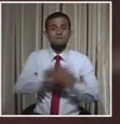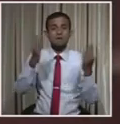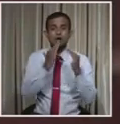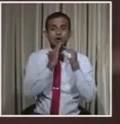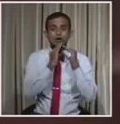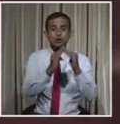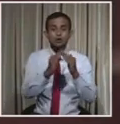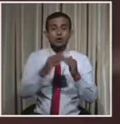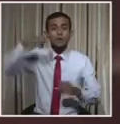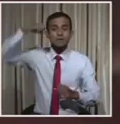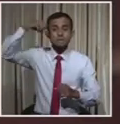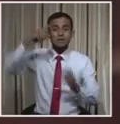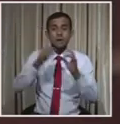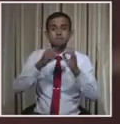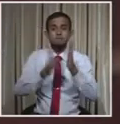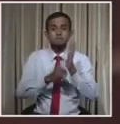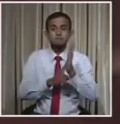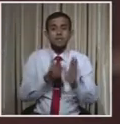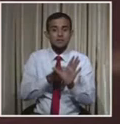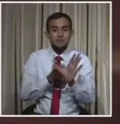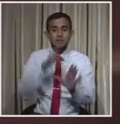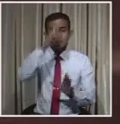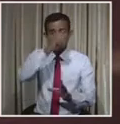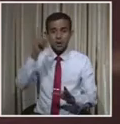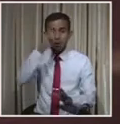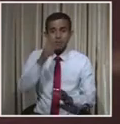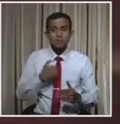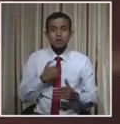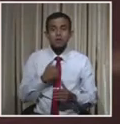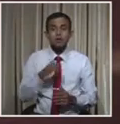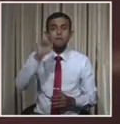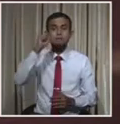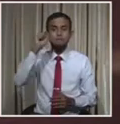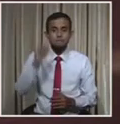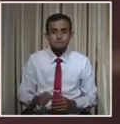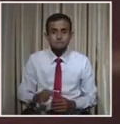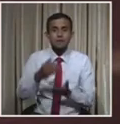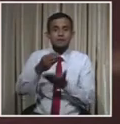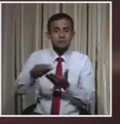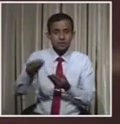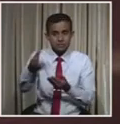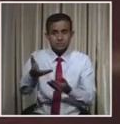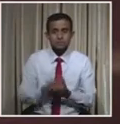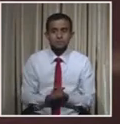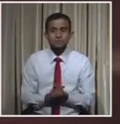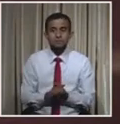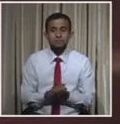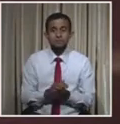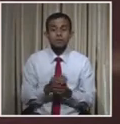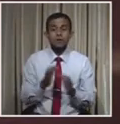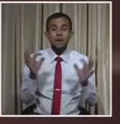විද්‍යාලයේ විදුලි බිල ගෙවීම සඳහා සෑම මාසකම මම රුපියල් 50,000 බැගින් වෙන් කරලා තිබෙනවා ප්‍රඥා